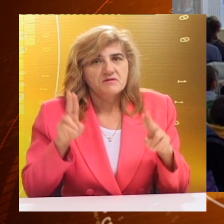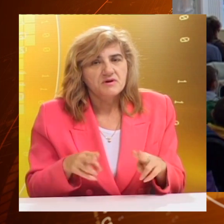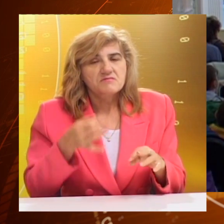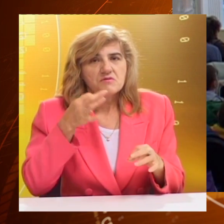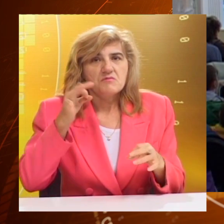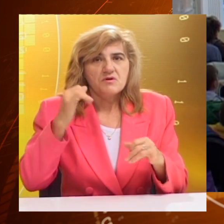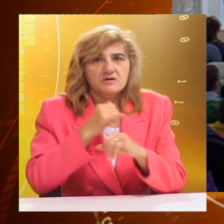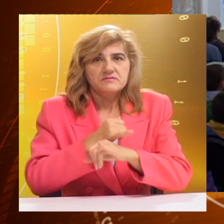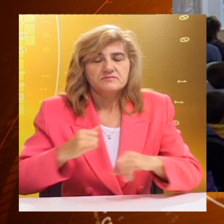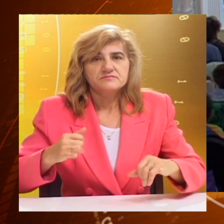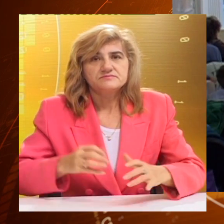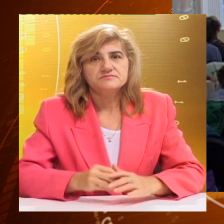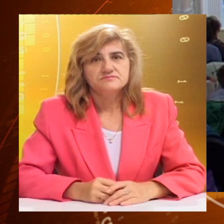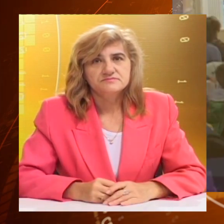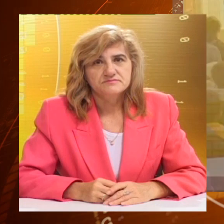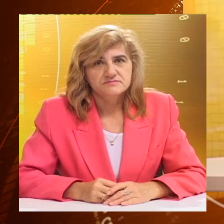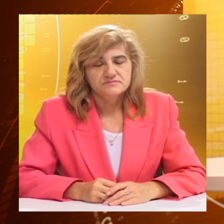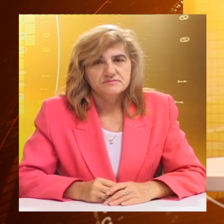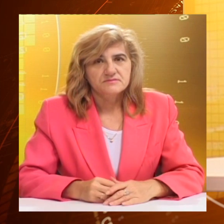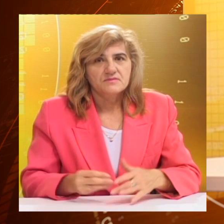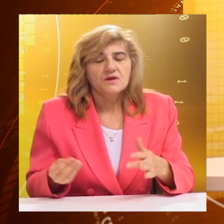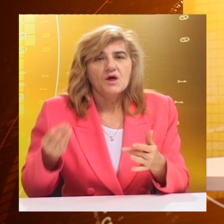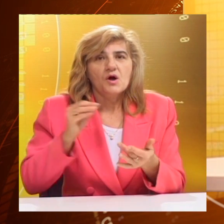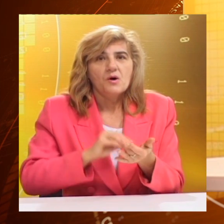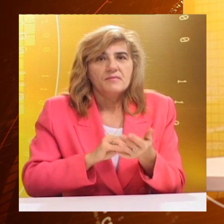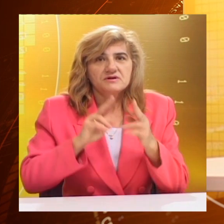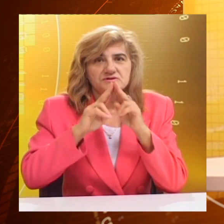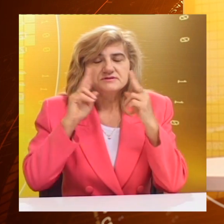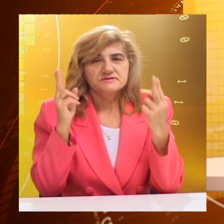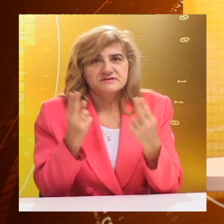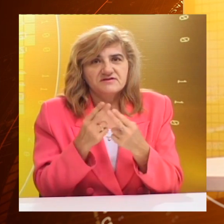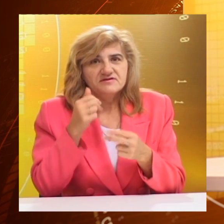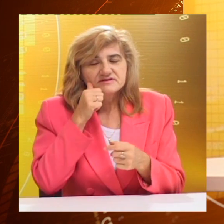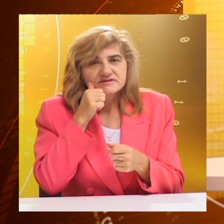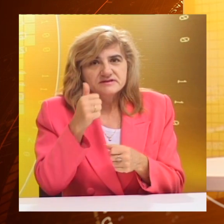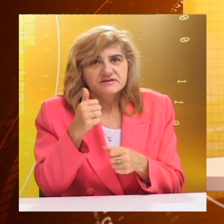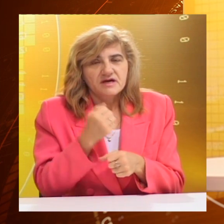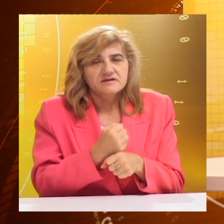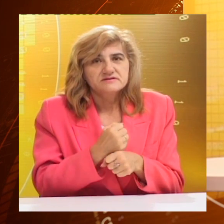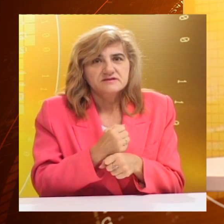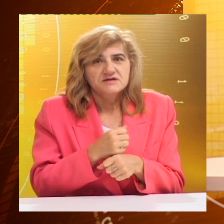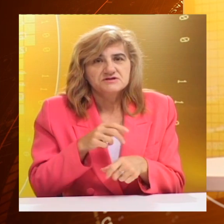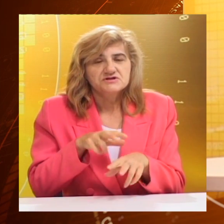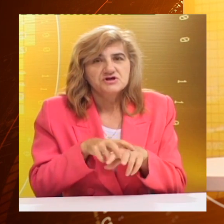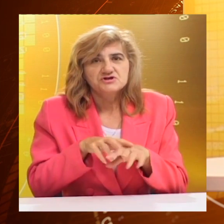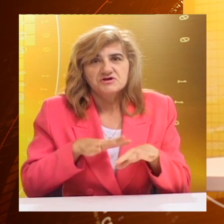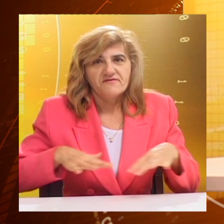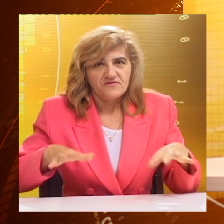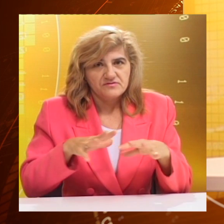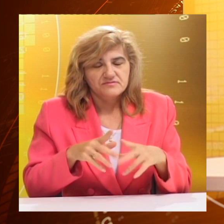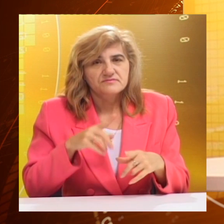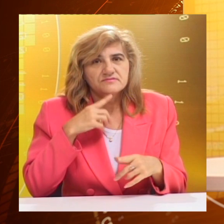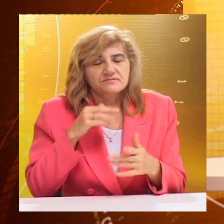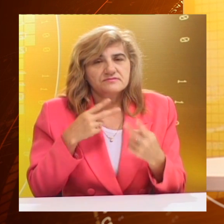Srbije konstantno unapređuje. Obeležen je Svjetski dan zaštite životinja. Ovaj dan obeležava se 85. put u